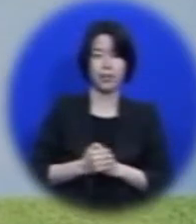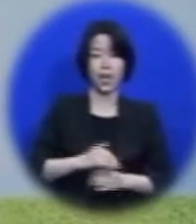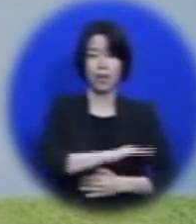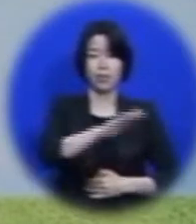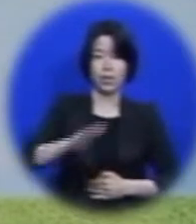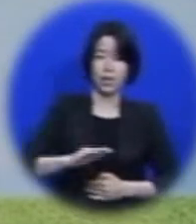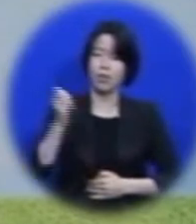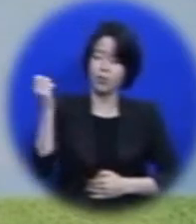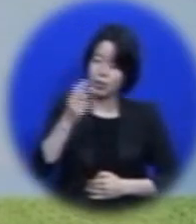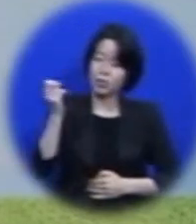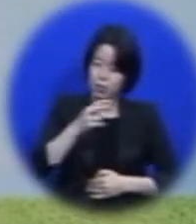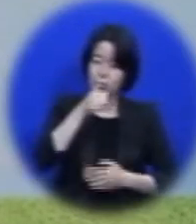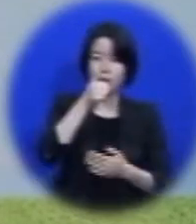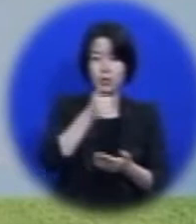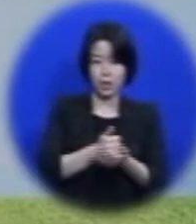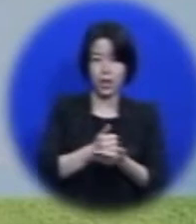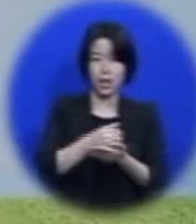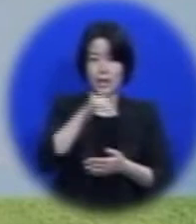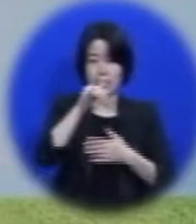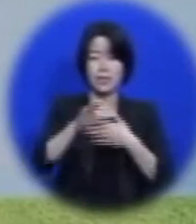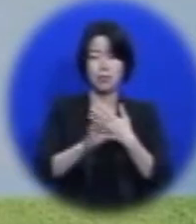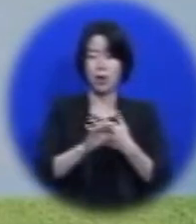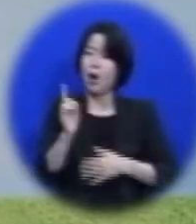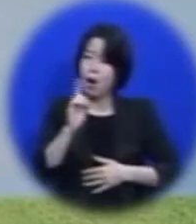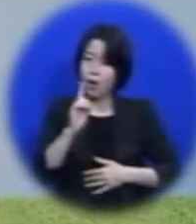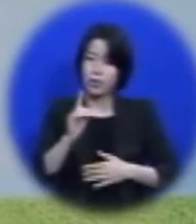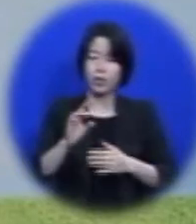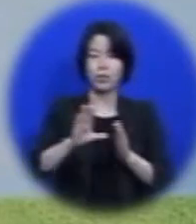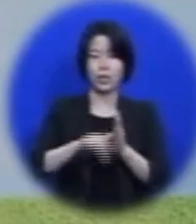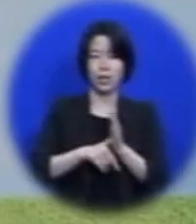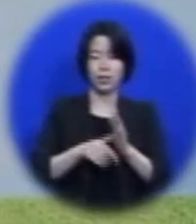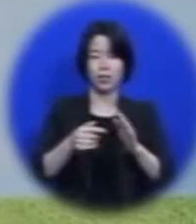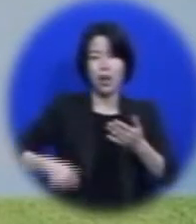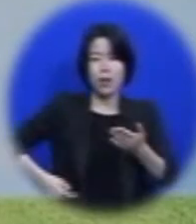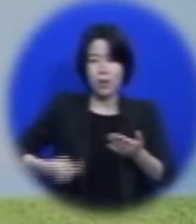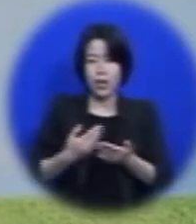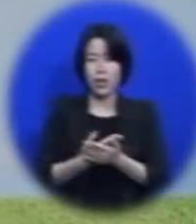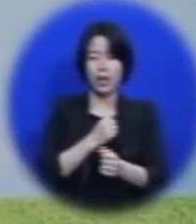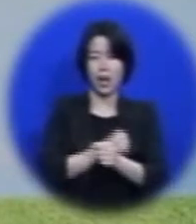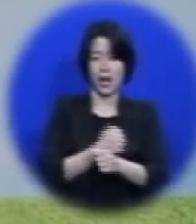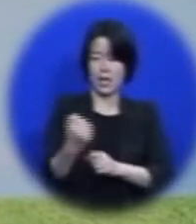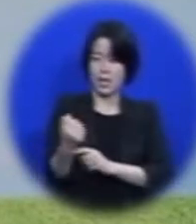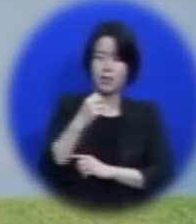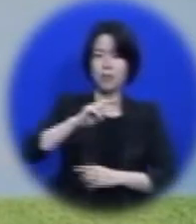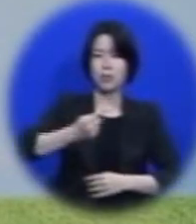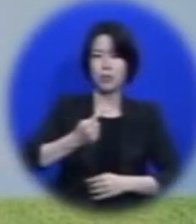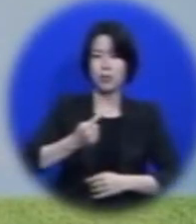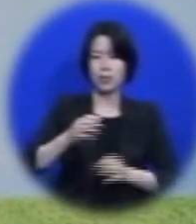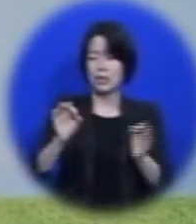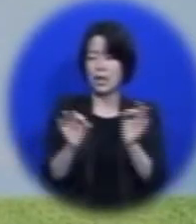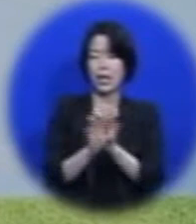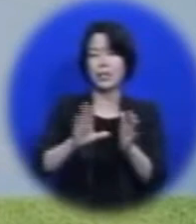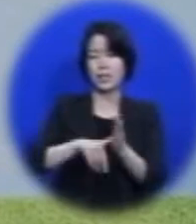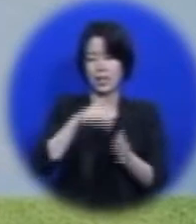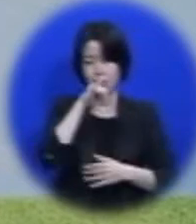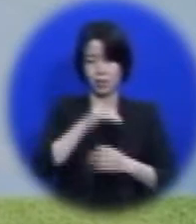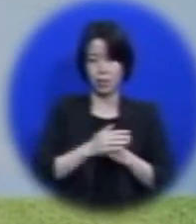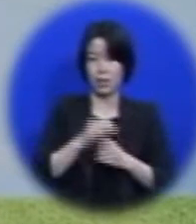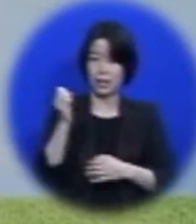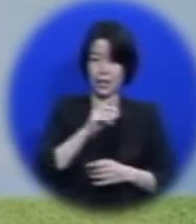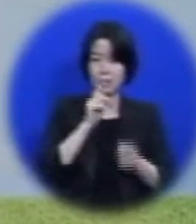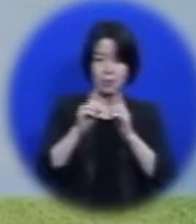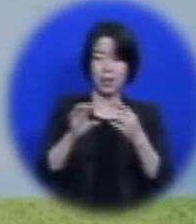우리가 반복적으로 죄를 짓다가 보면 어떤 때는 회개할 힘조차 없어질 때가 있습니다. 다시